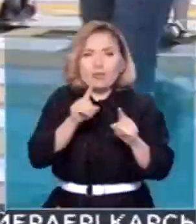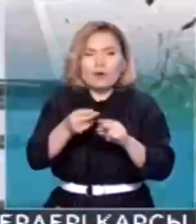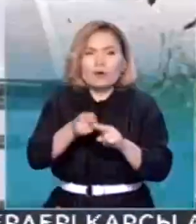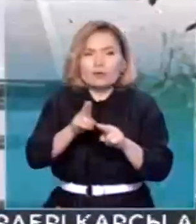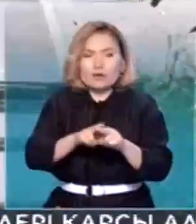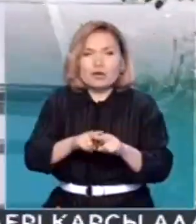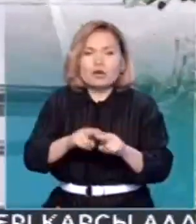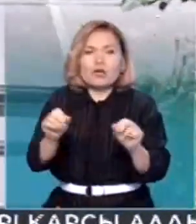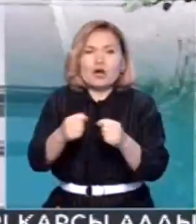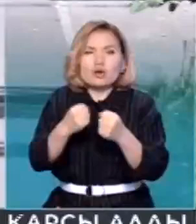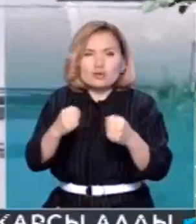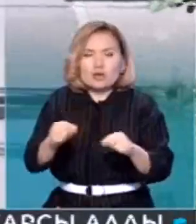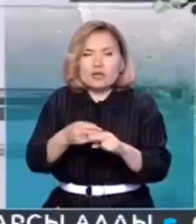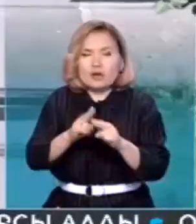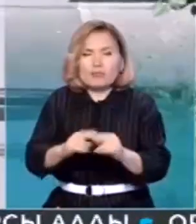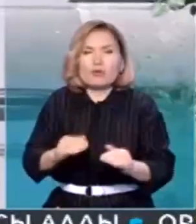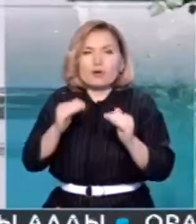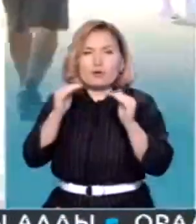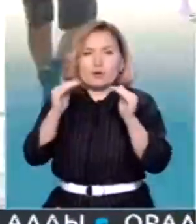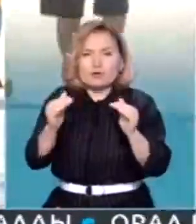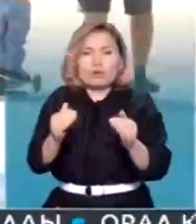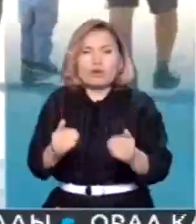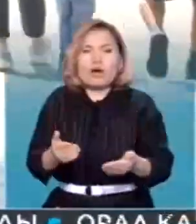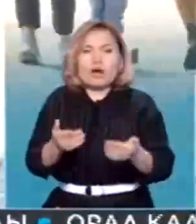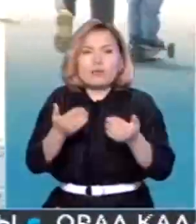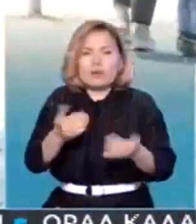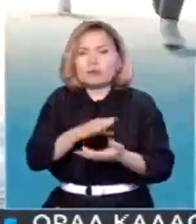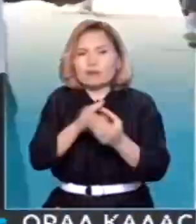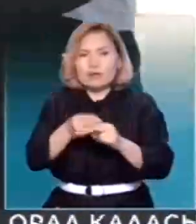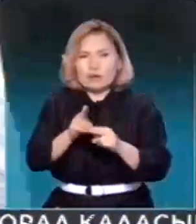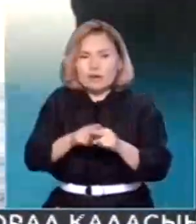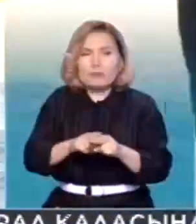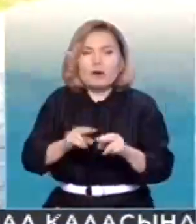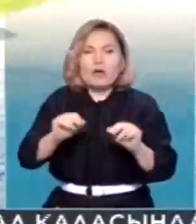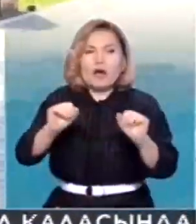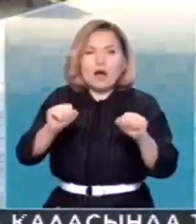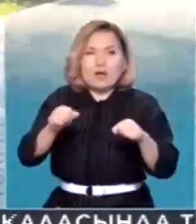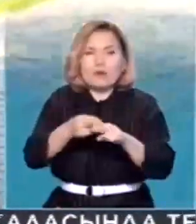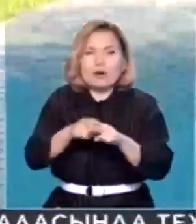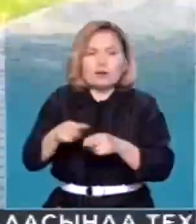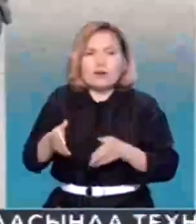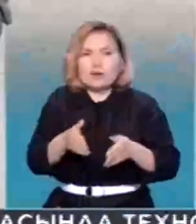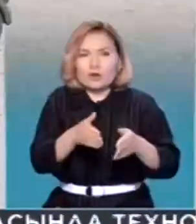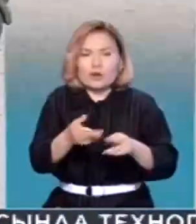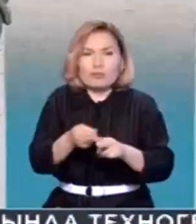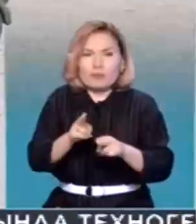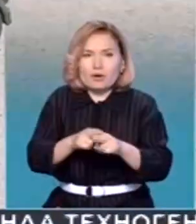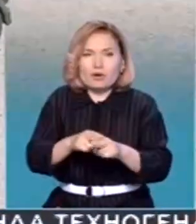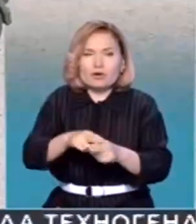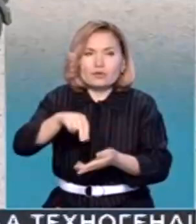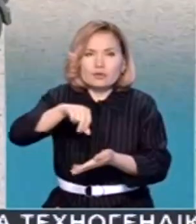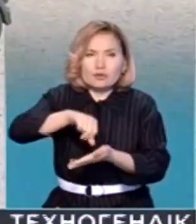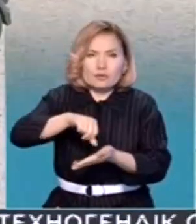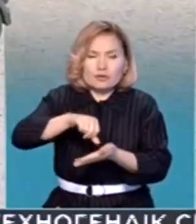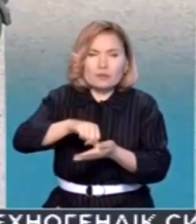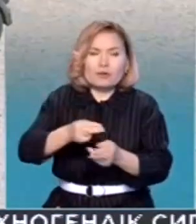жолағындағы жылдамдықты сағатына 15 шақырым қылып бекітуді және самокатшыларға автожолға шығуға мүлде тыйым салуды ұсынып отыр. Талаптары